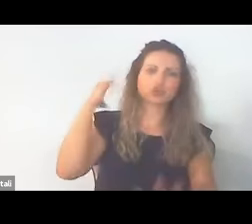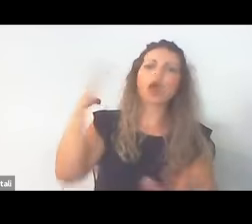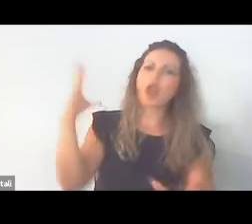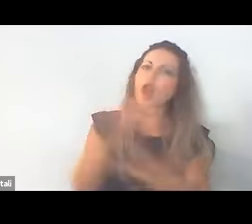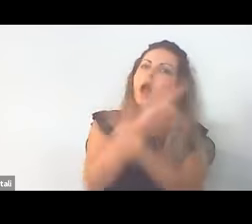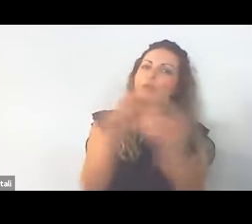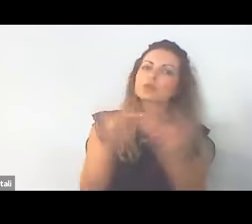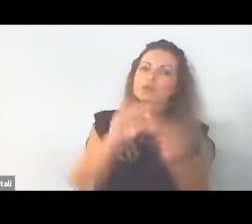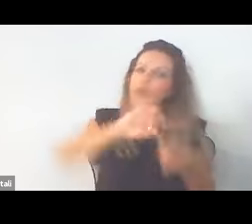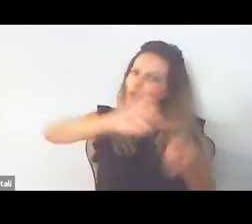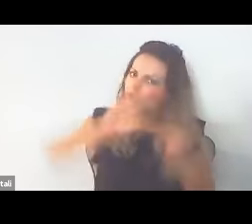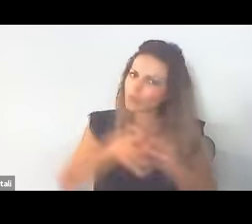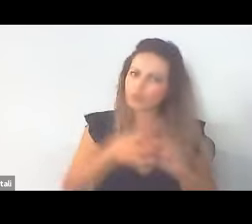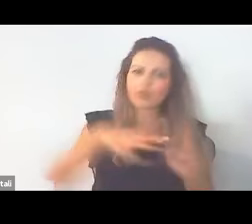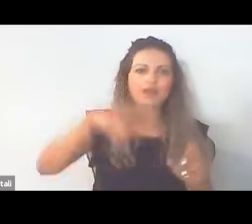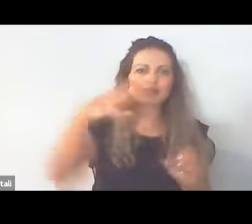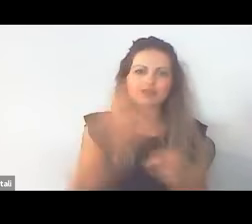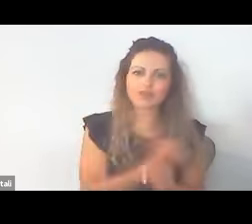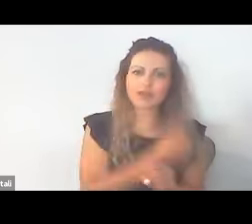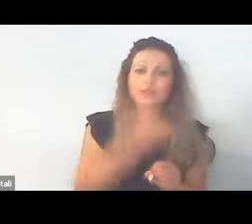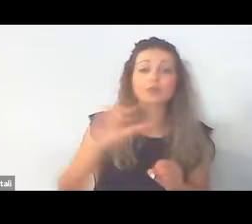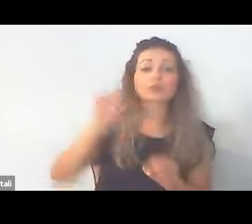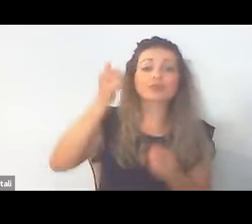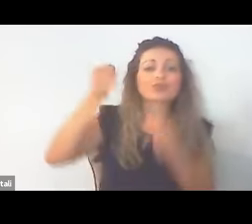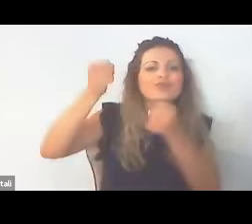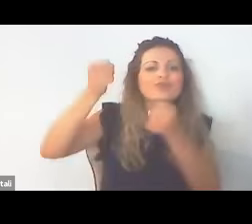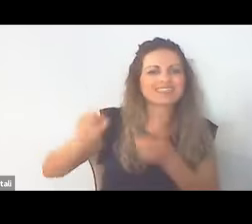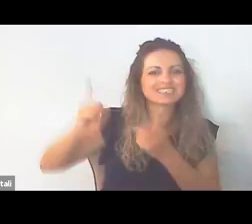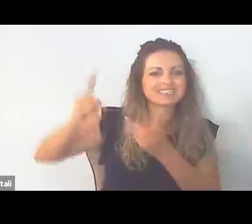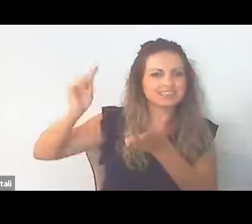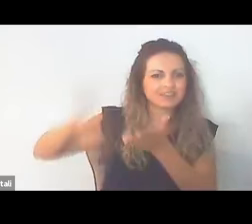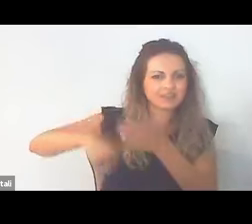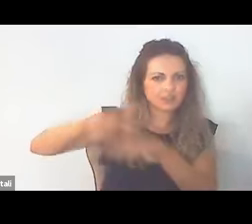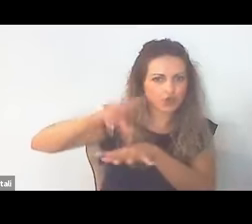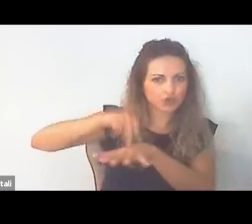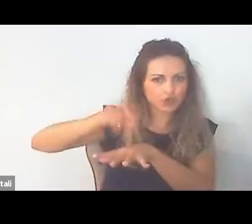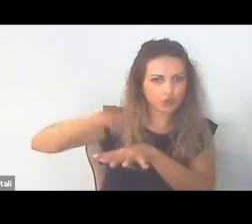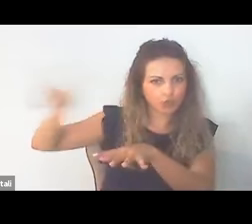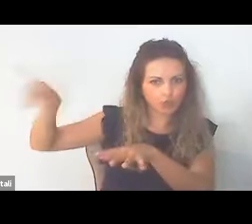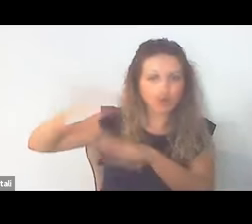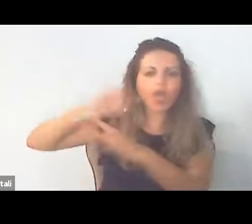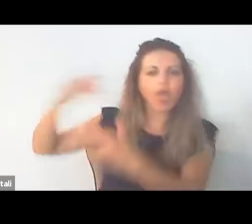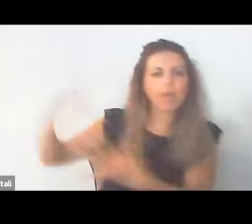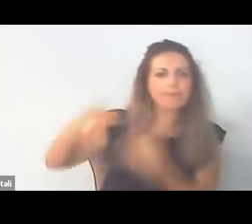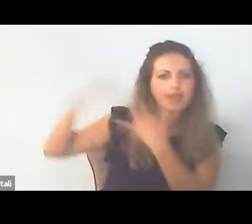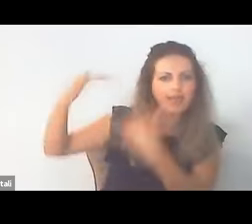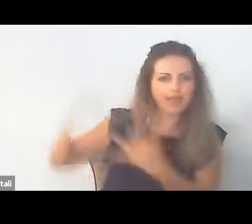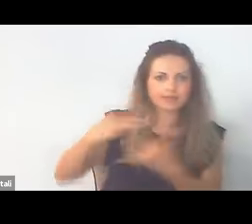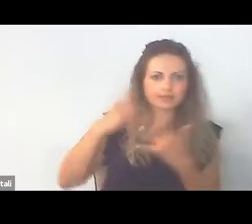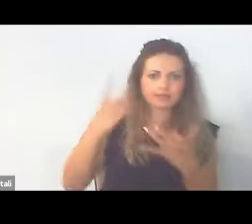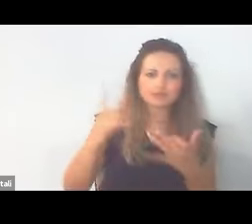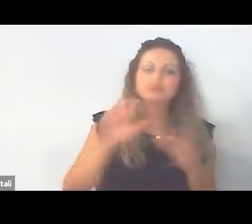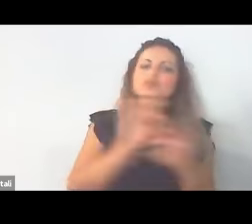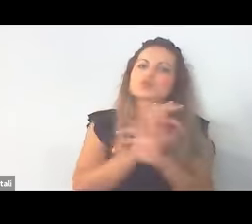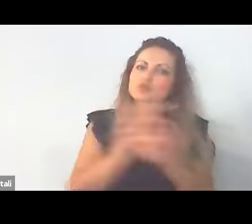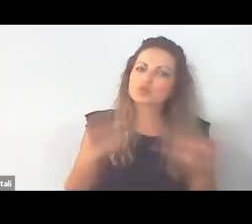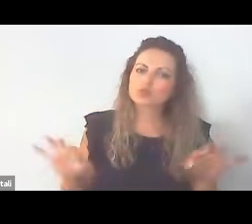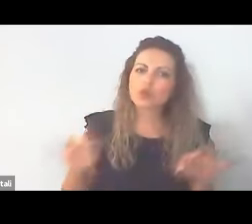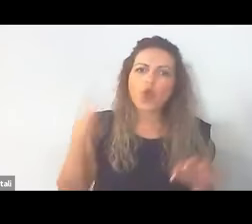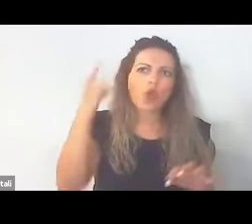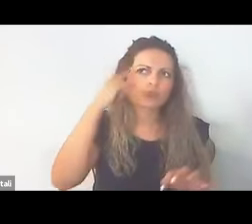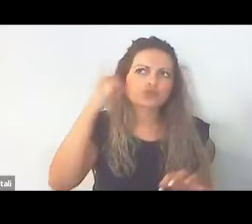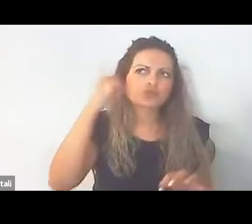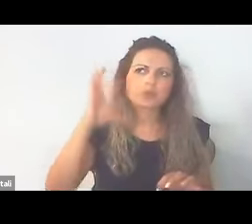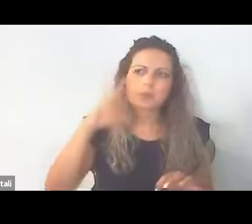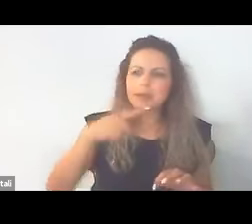βάσει της Σύμβασης της Κωνσταντινούπολης και βάσει της απουσίας συνένεσης και μόνο. Νομίζω ότι μέχρι πέρυσι πολλοί άνθρωποι δεν ήξεραν καν ότι ο